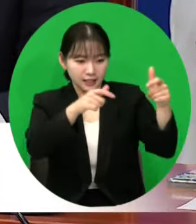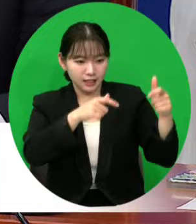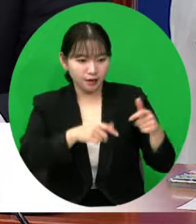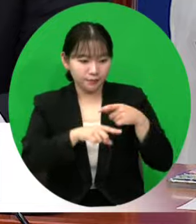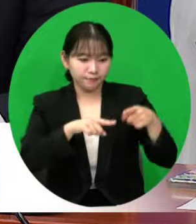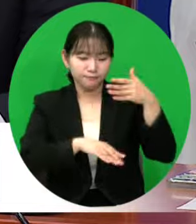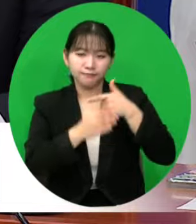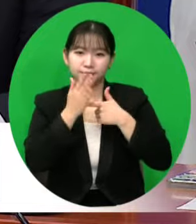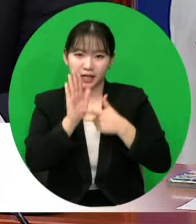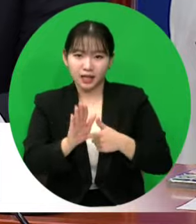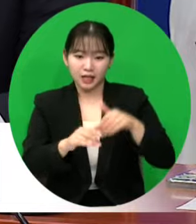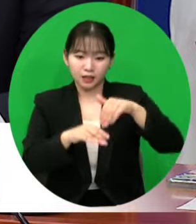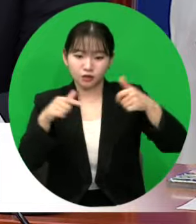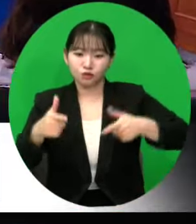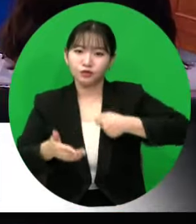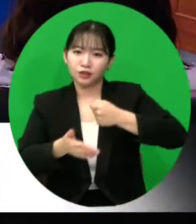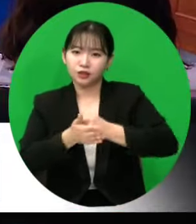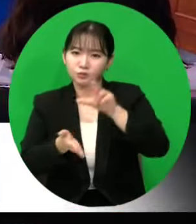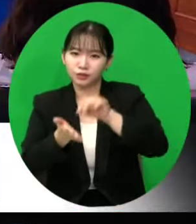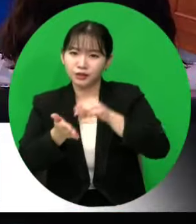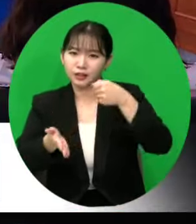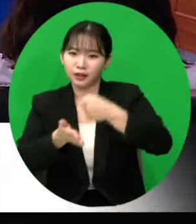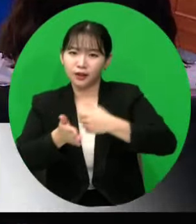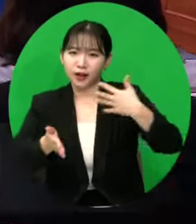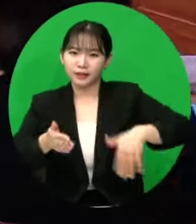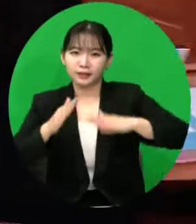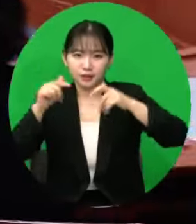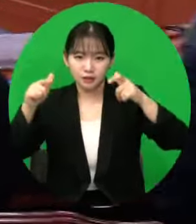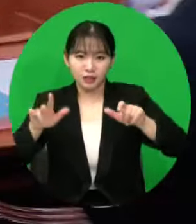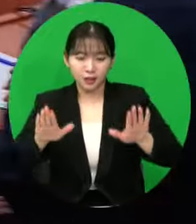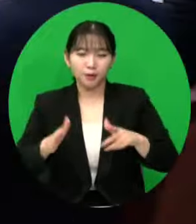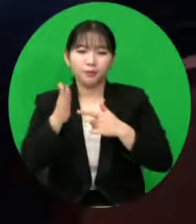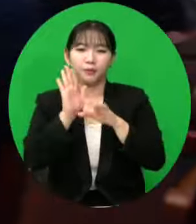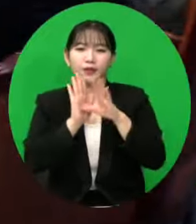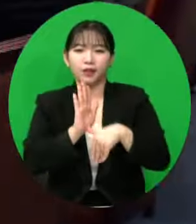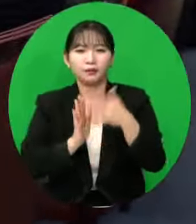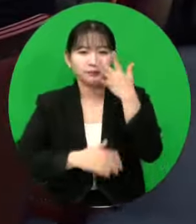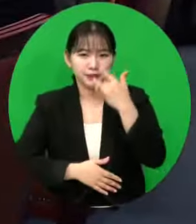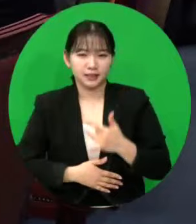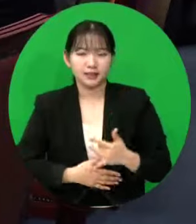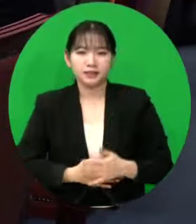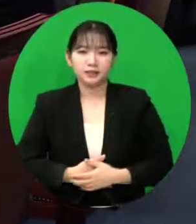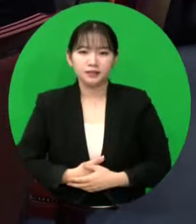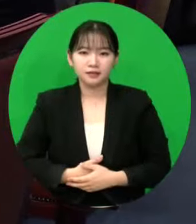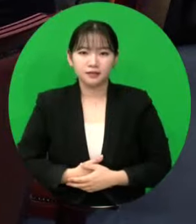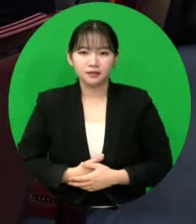가운데 선거구 획정 문제가 결정되지 않은 전남은 이번 발표에서도 빠졌습니다 ne